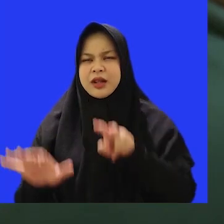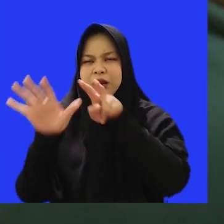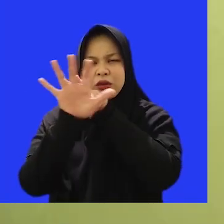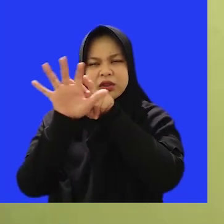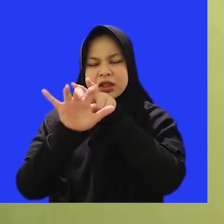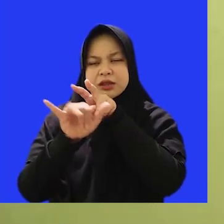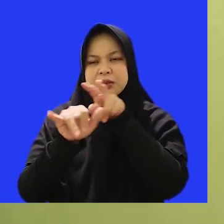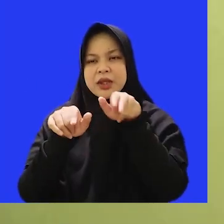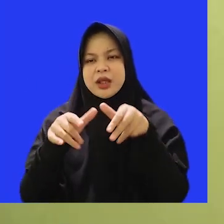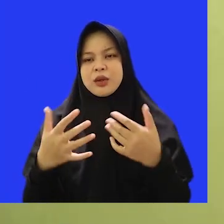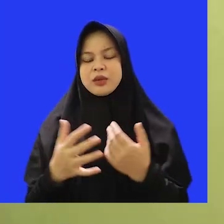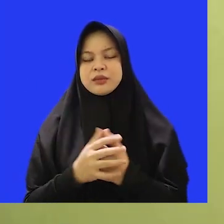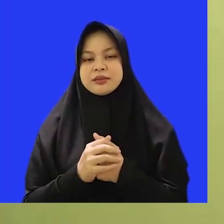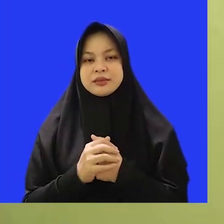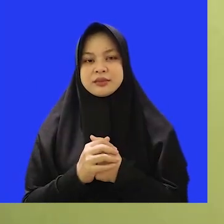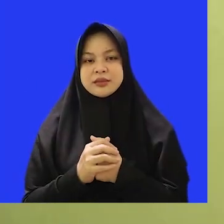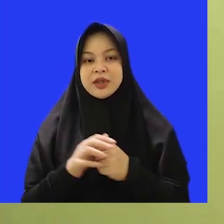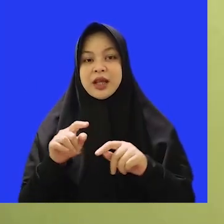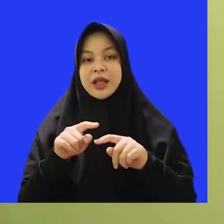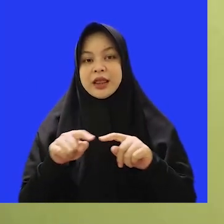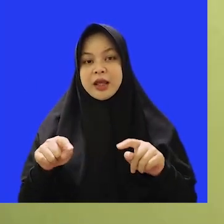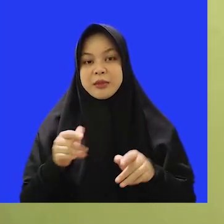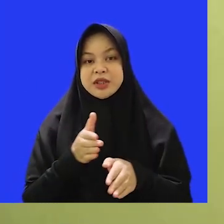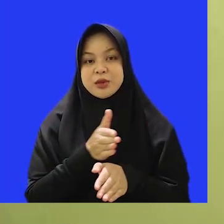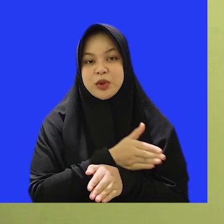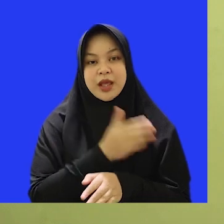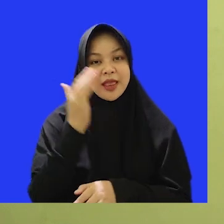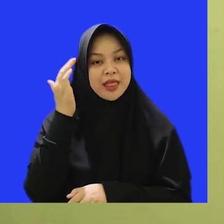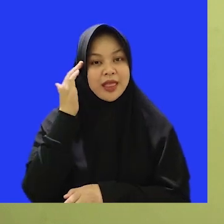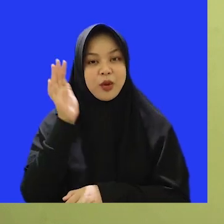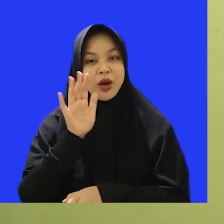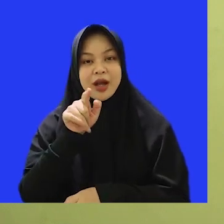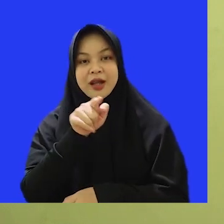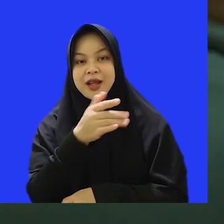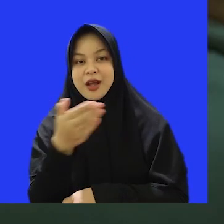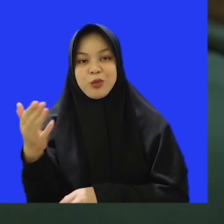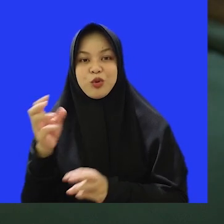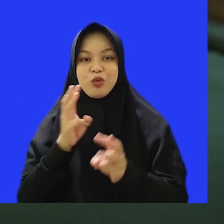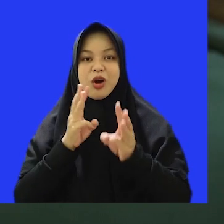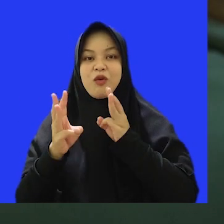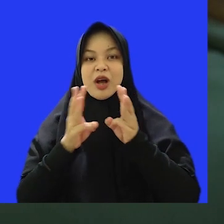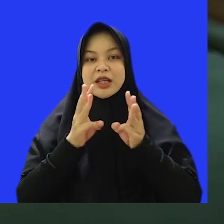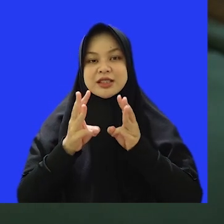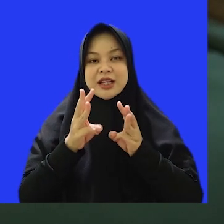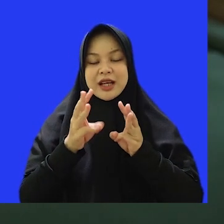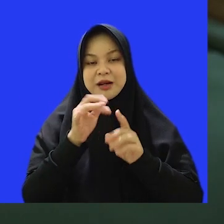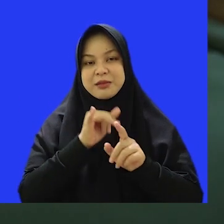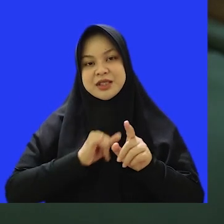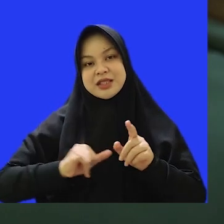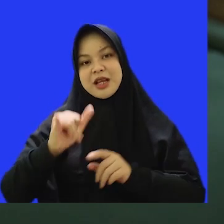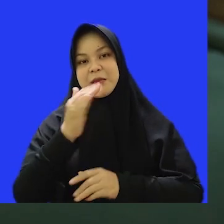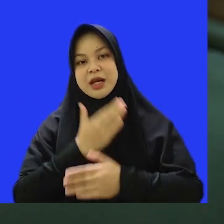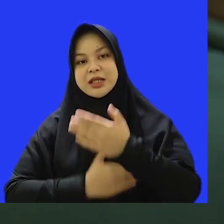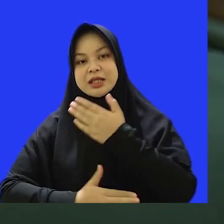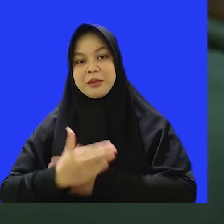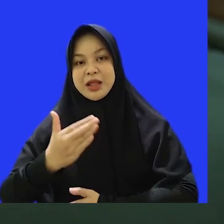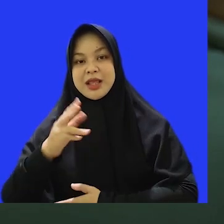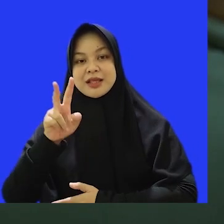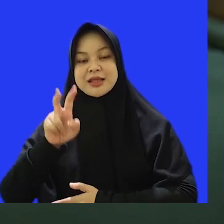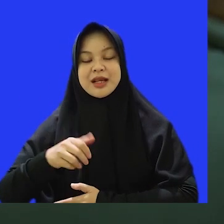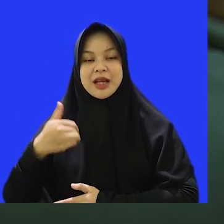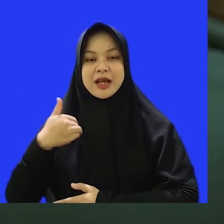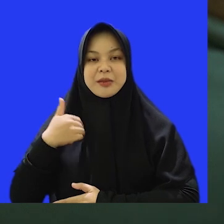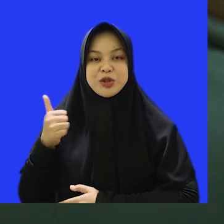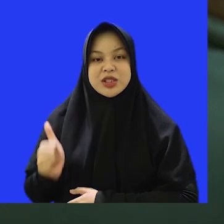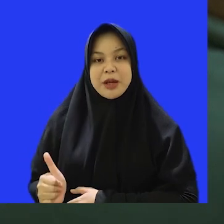low vision, Pak. Ya kayak gitu sih, Pak. Tahukah kamu kalau wawancara dengan disabilitas ada hal-hal yang